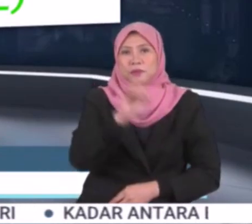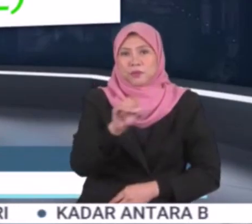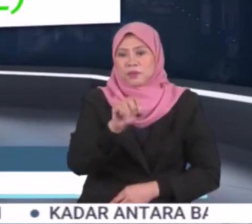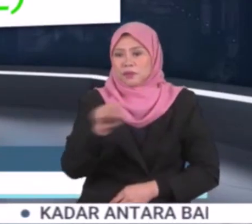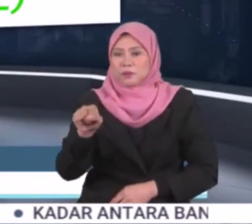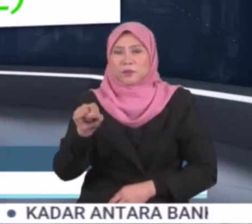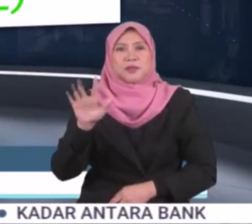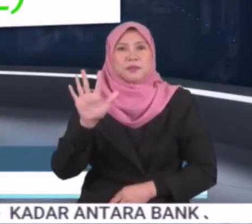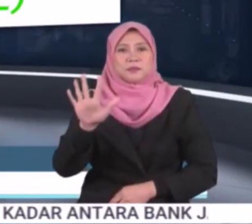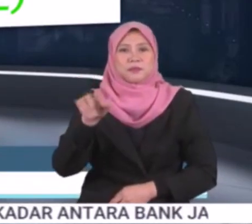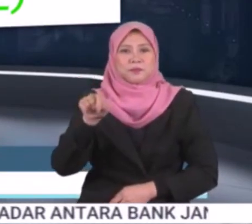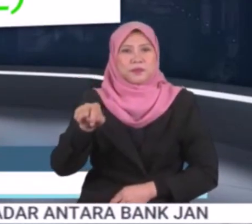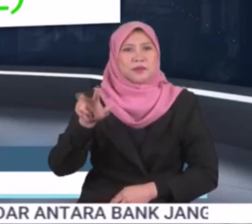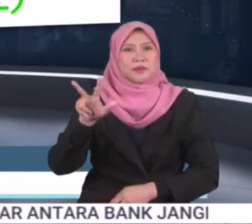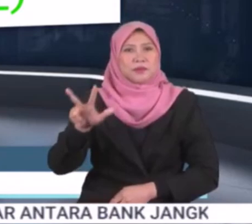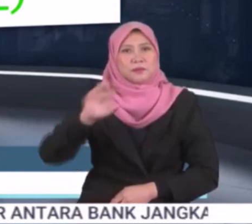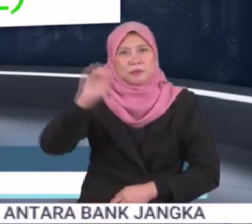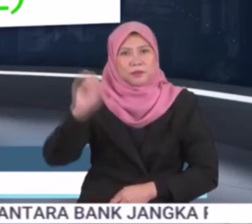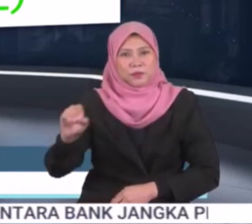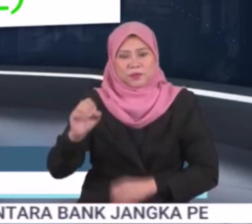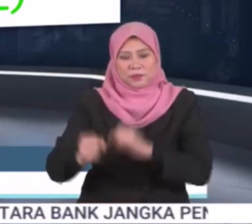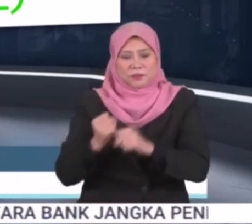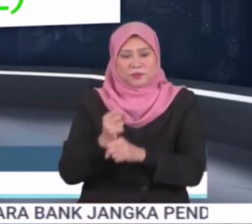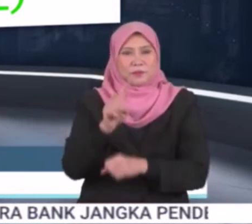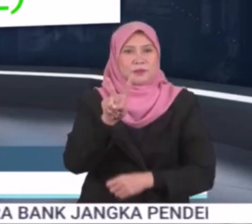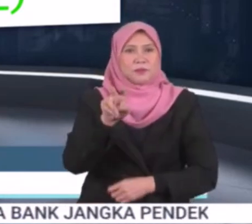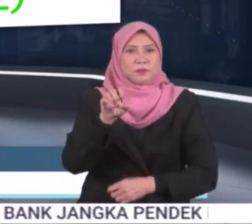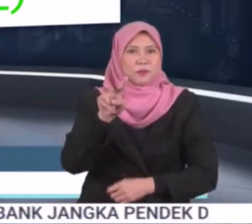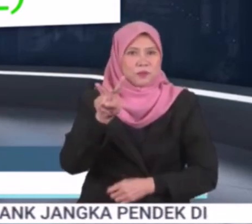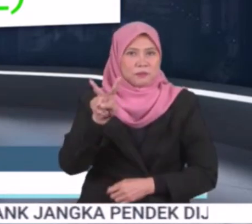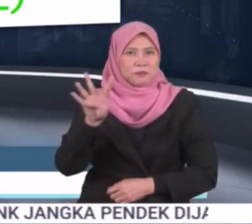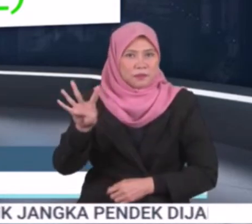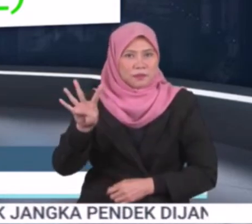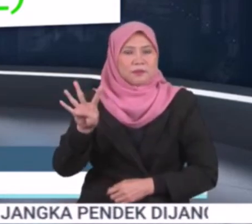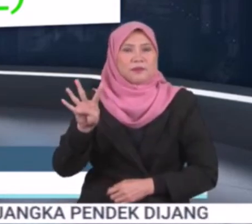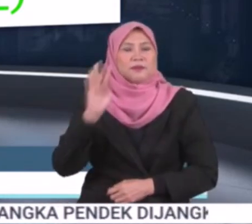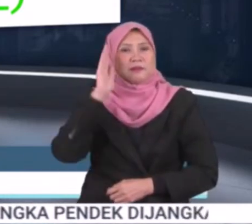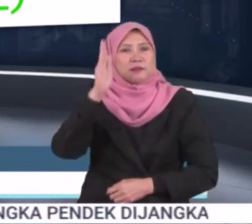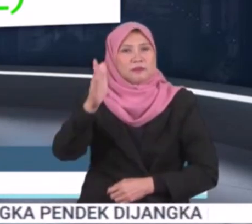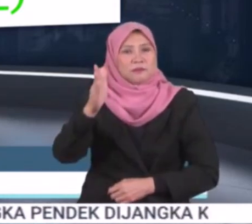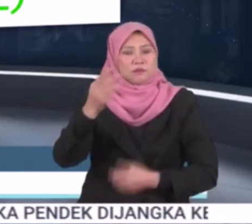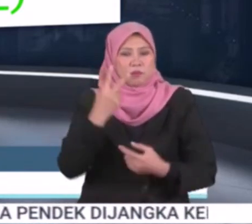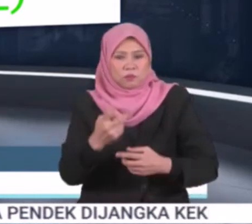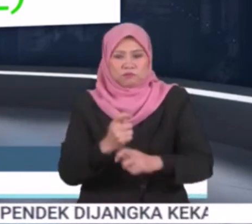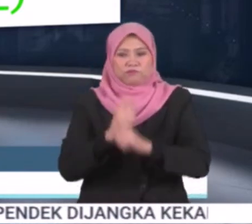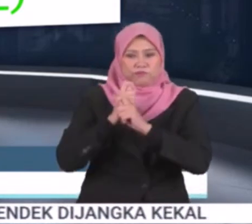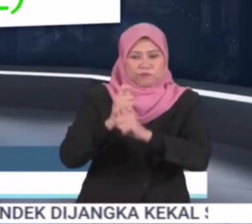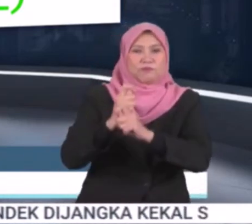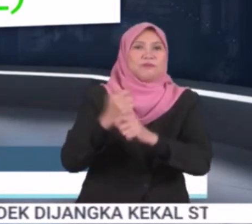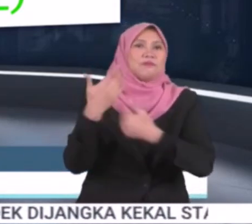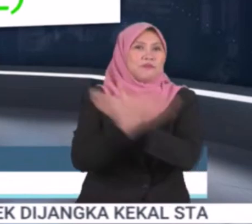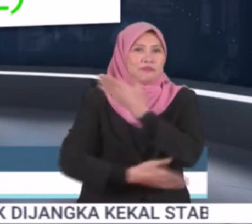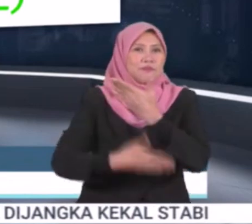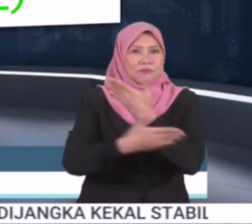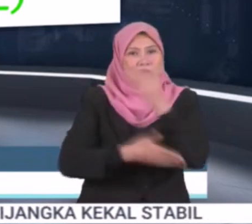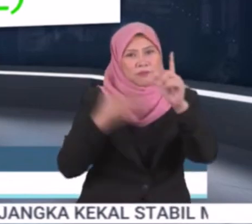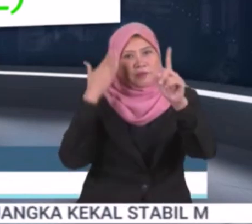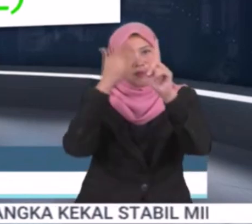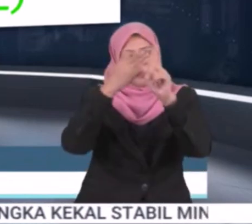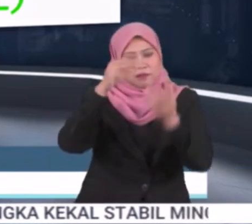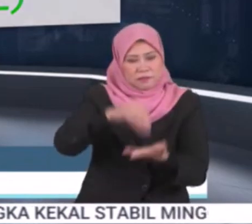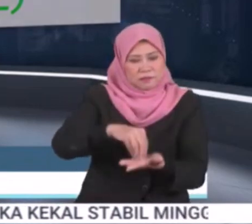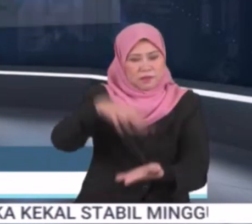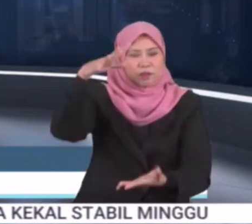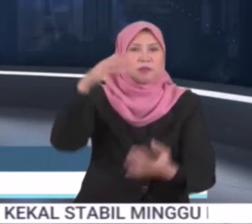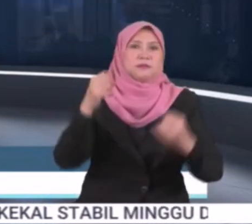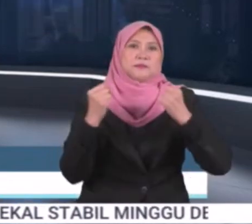hingga 5.3% pada tahun 2024, lantas menyelakan lagi daya tahan dan potensi negara ke arah kemakmuran